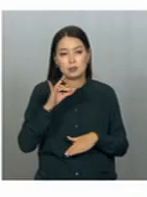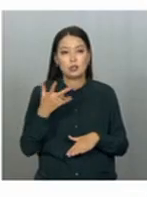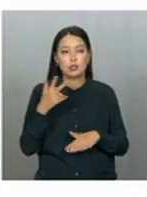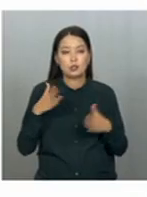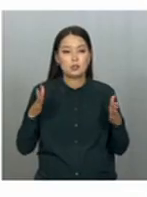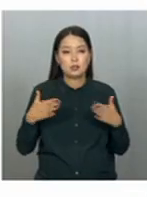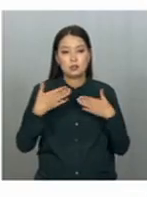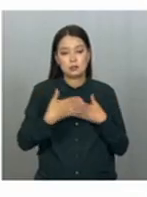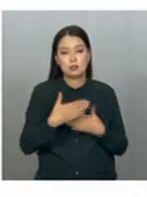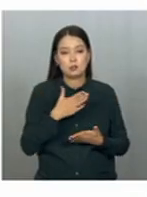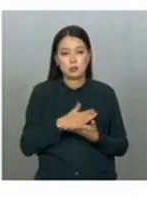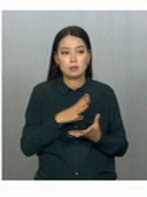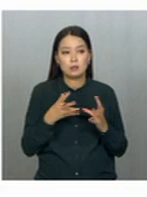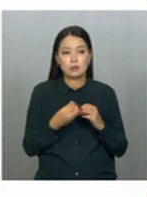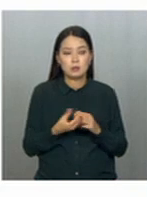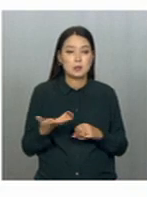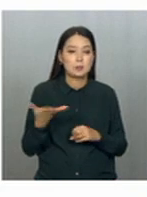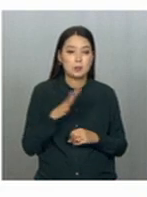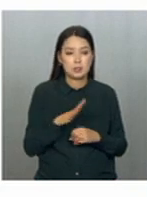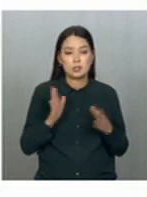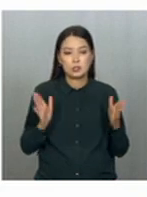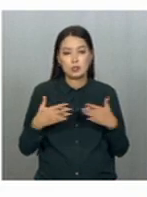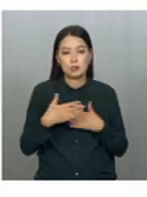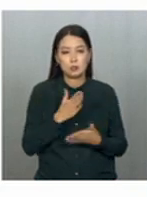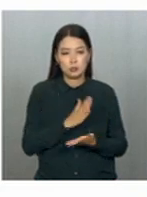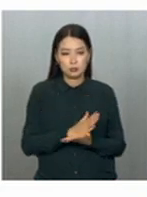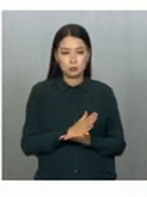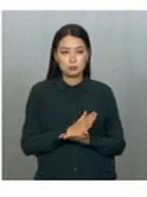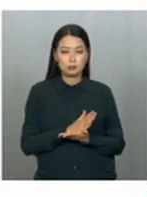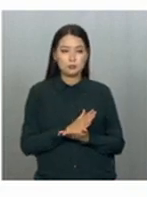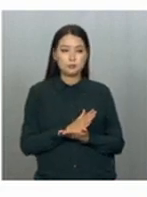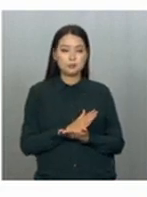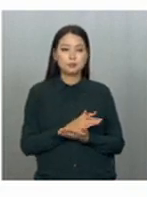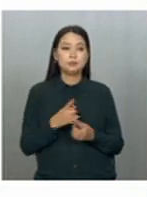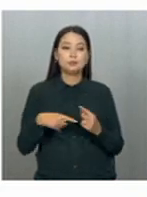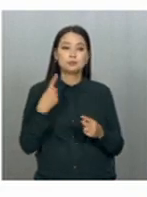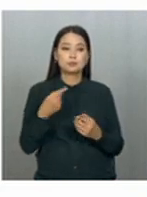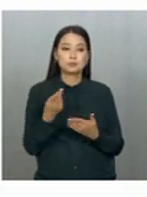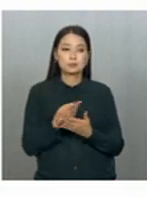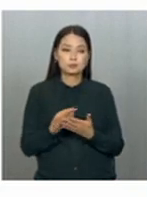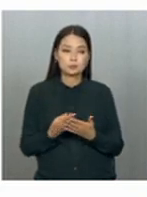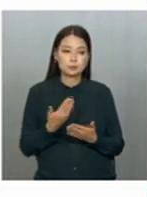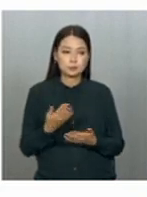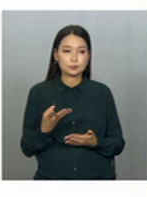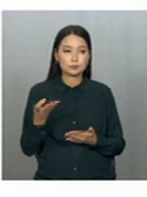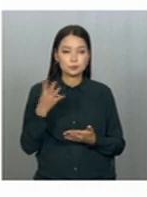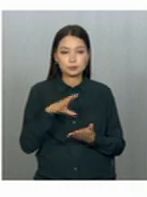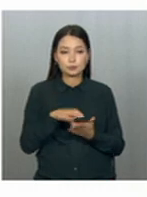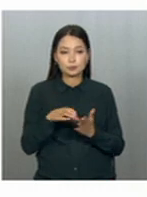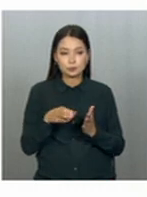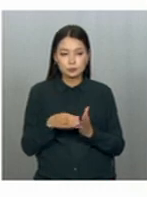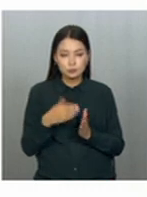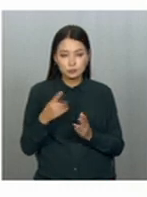бүйір жағы бар. Сонда барлығы 5 жағы бар. Келесі суретте 4 бұрышты қиық